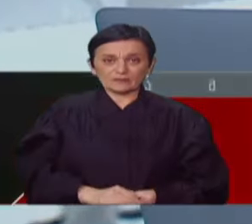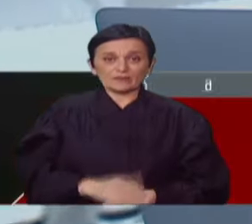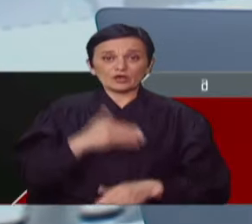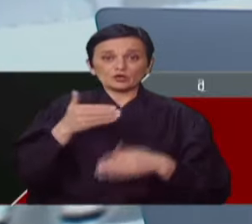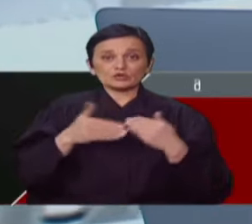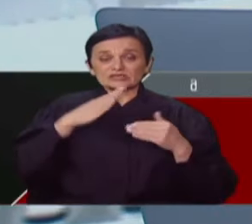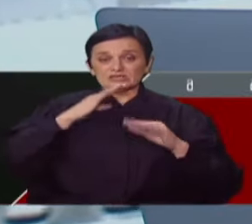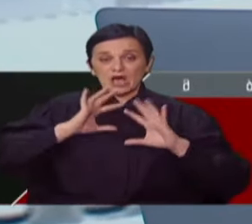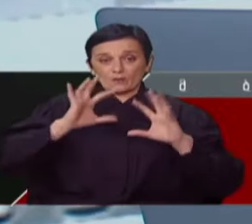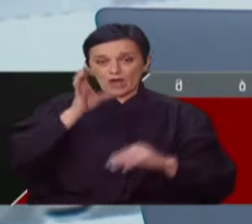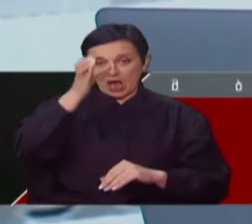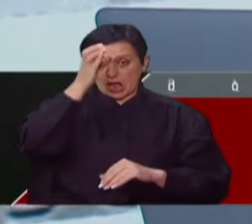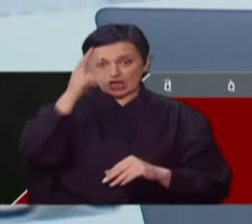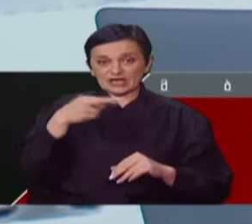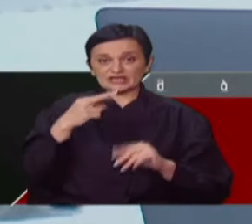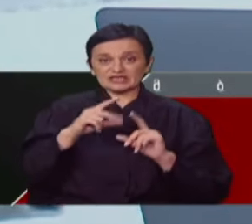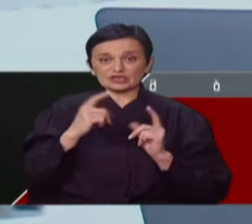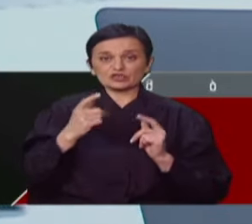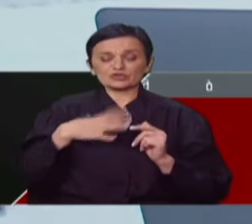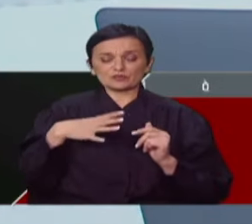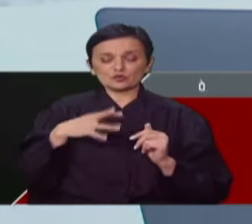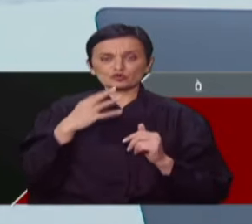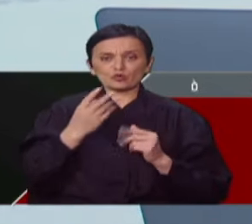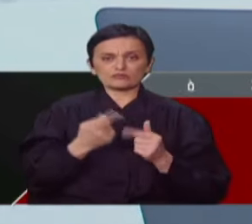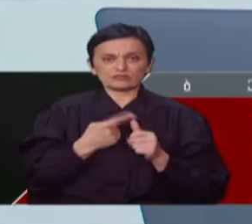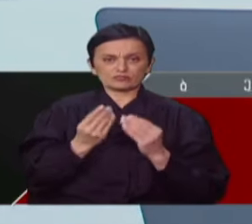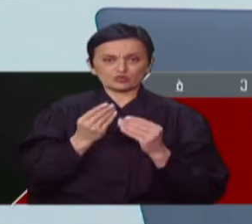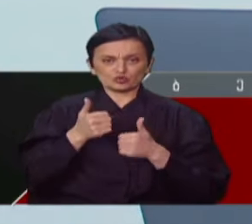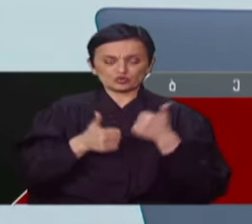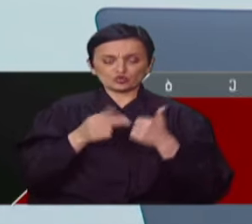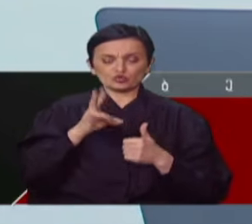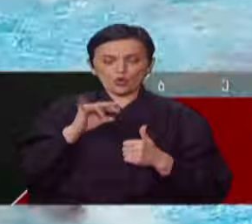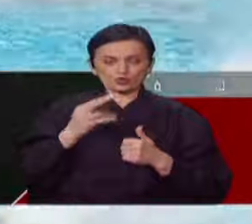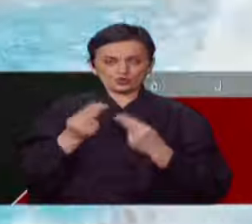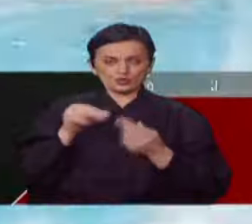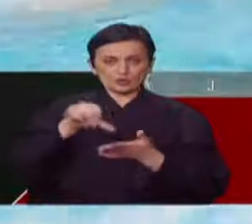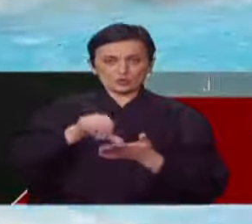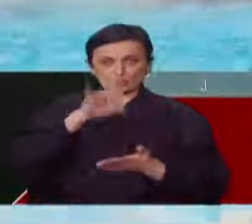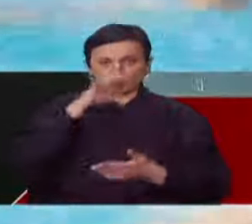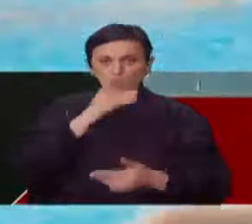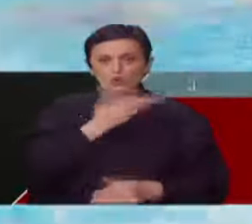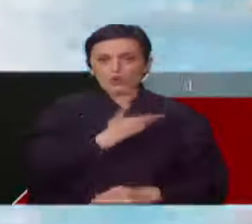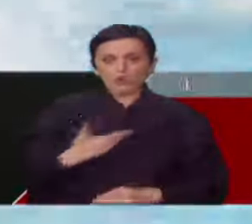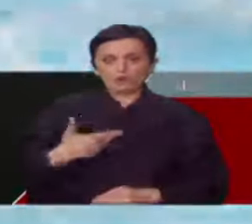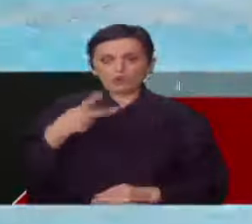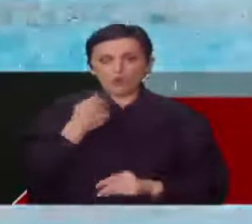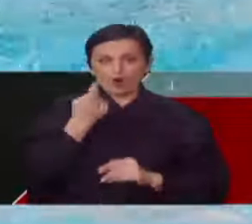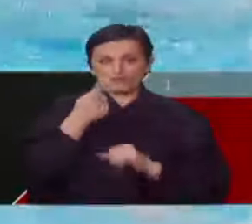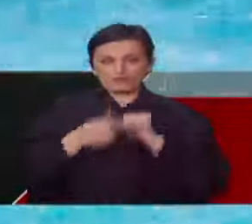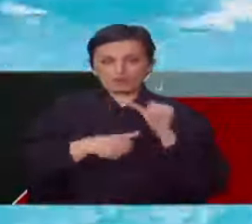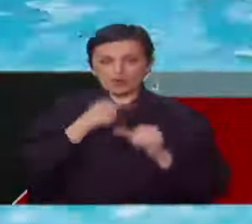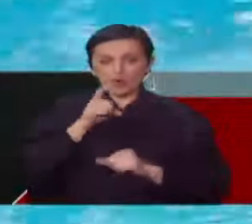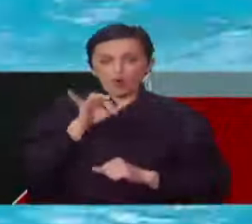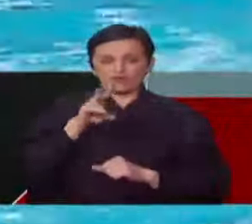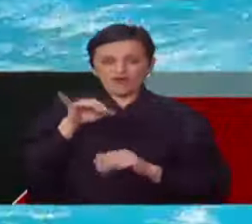Surușta dat Alburtis Academia Dinamo Tbilisi prestigiul საერთაშორისო turnir Tomoze ითამაშებს. Turnirul Horvatiei 2011 წლიდან იმართება და